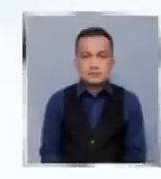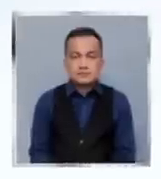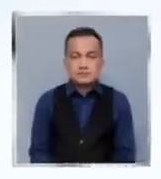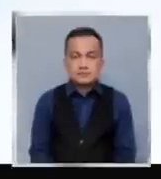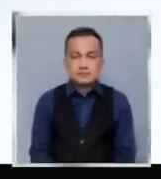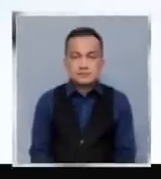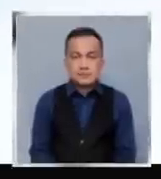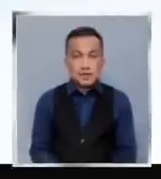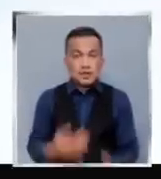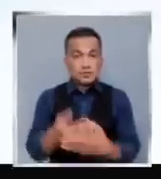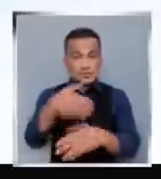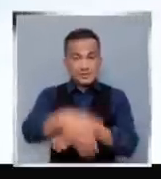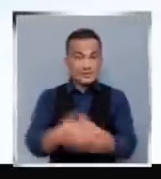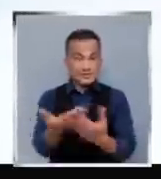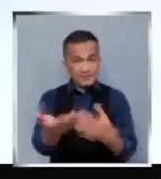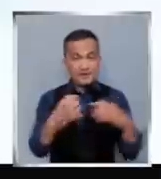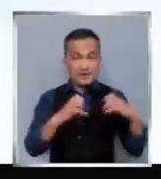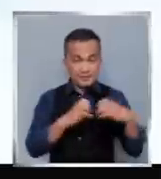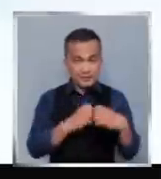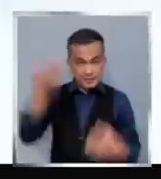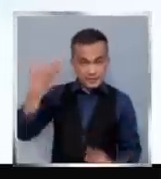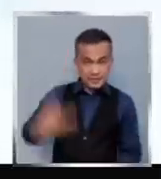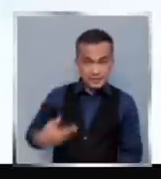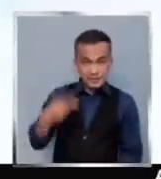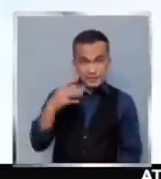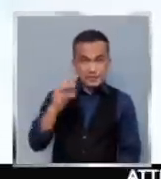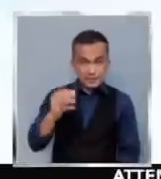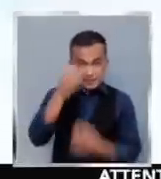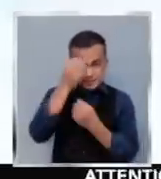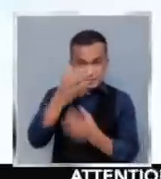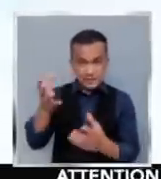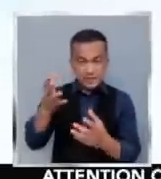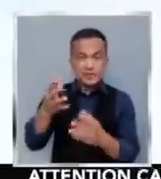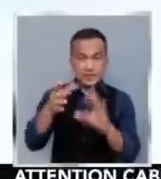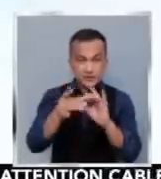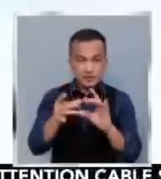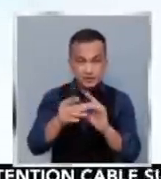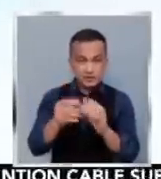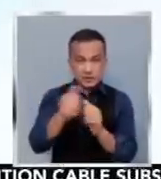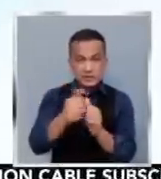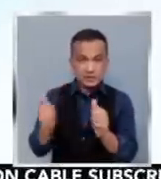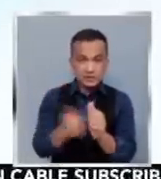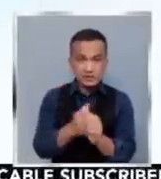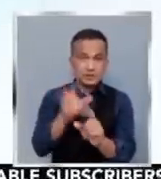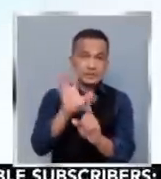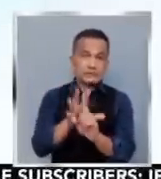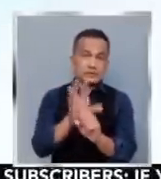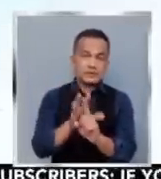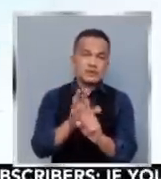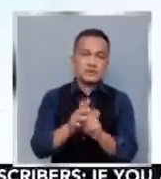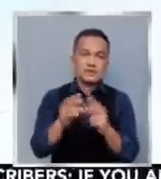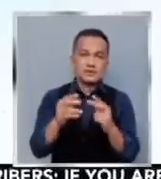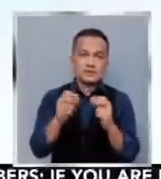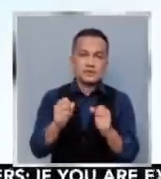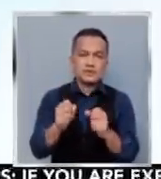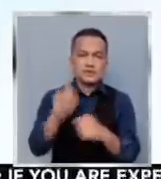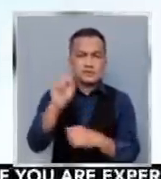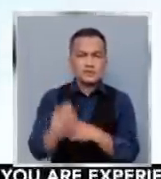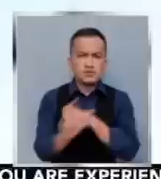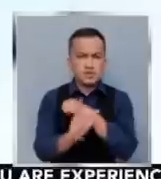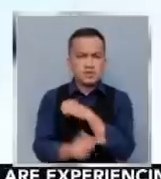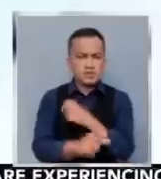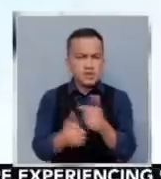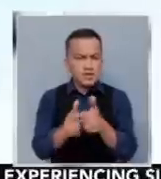Magandang gabi mga kapuso! Ako po ang inyong Kuya Kim na magbibigay sa inyo ng trivia sa likod ng mga trending na balita. Sa Southern Leyte, isang dambuhalang